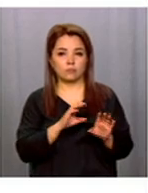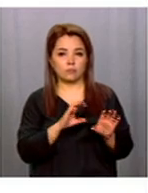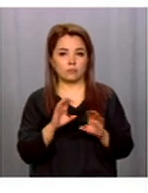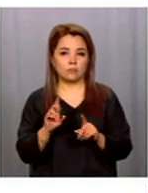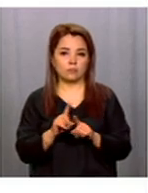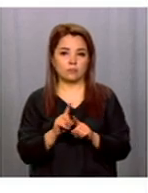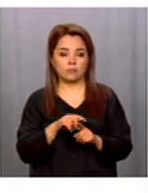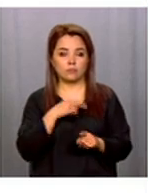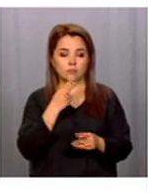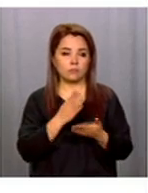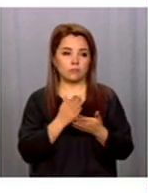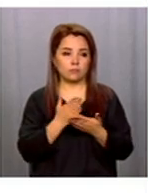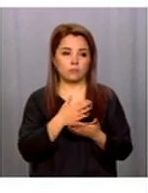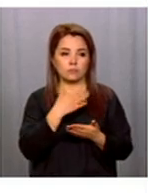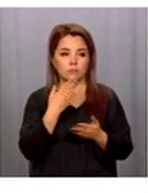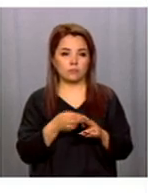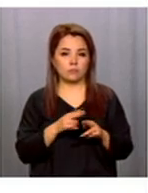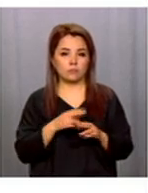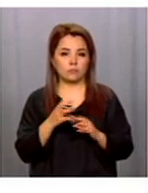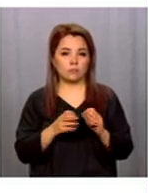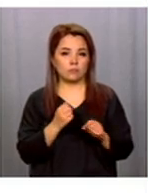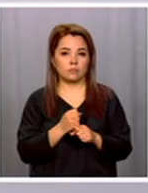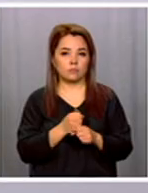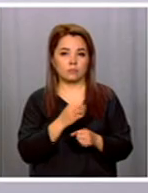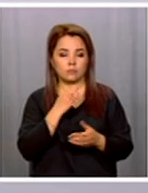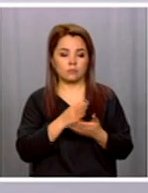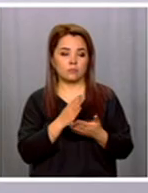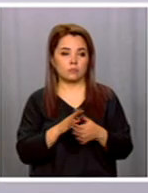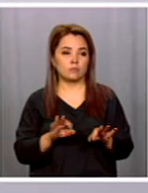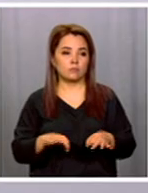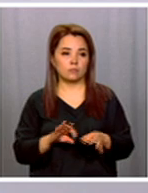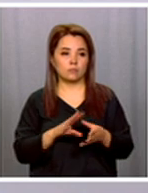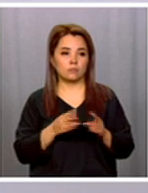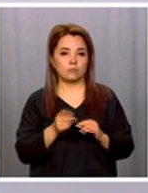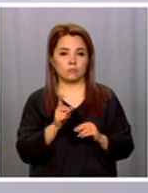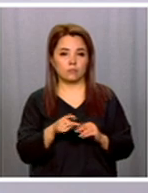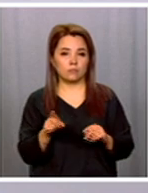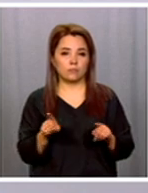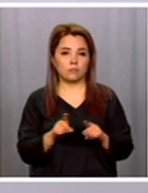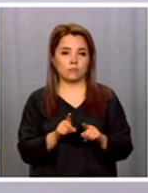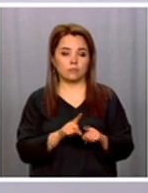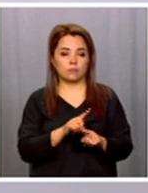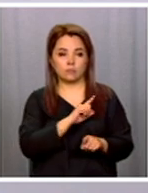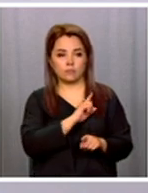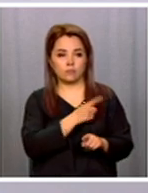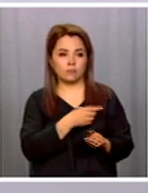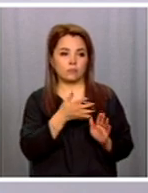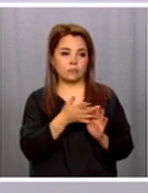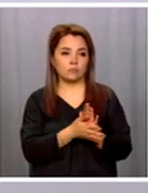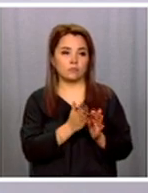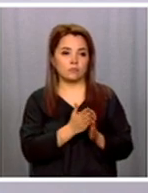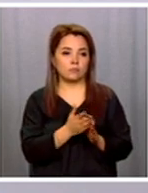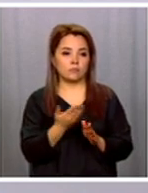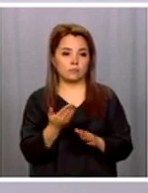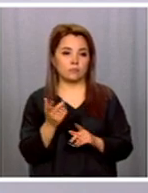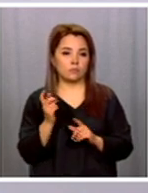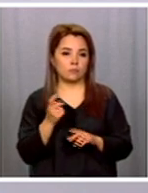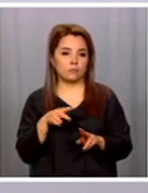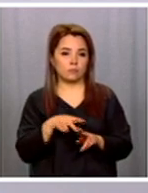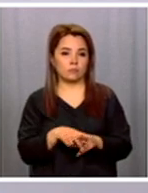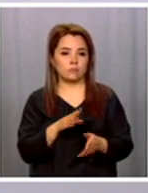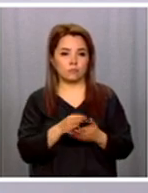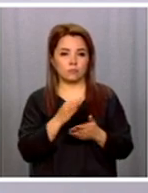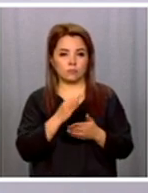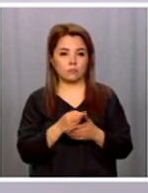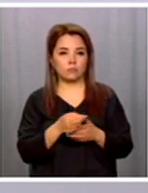көптеген дүниелерді өндіреді. Машиналар жалпы адамға күш түсетін жүктемені азайту үшін,